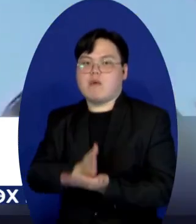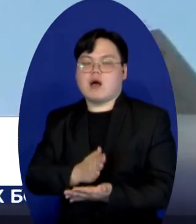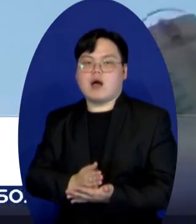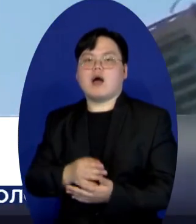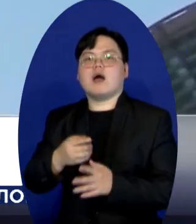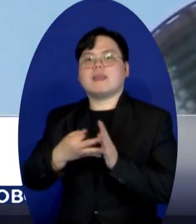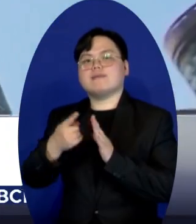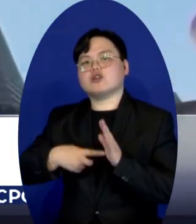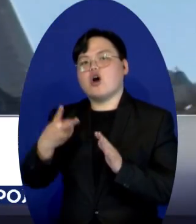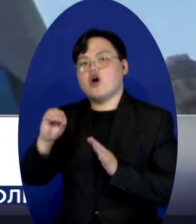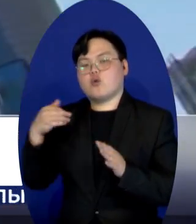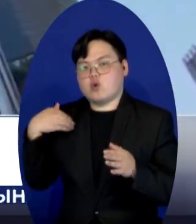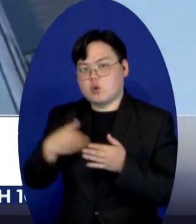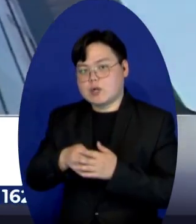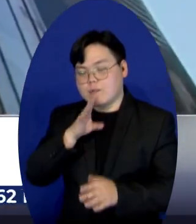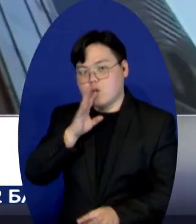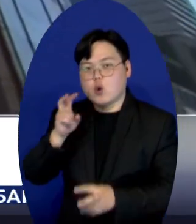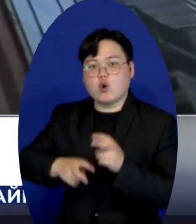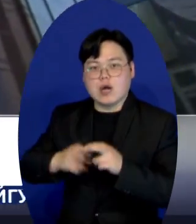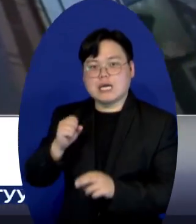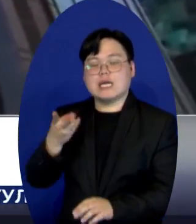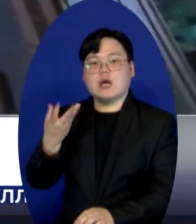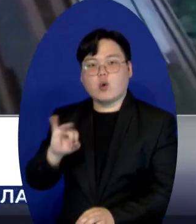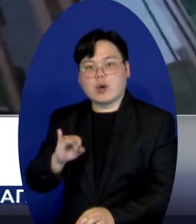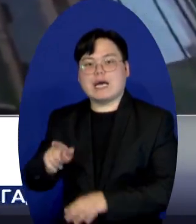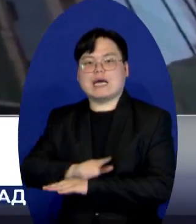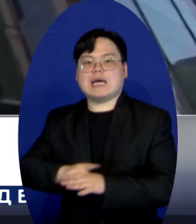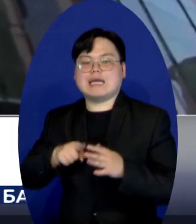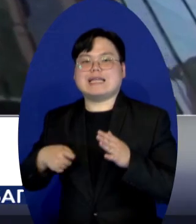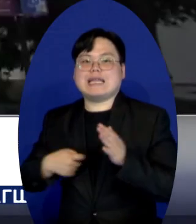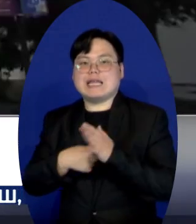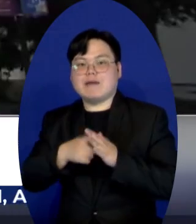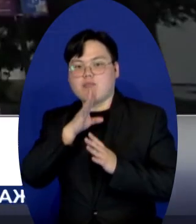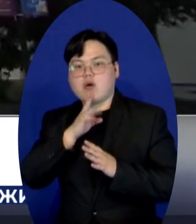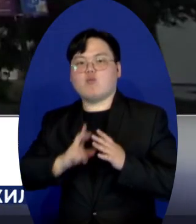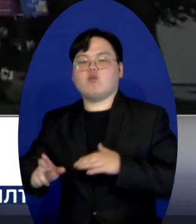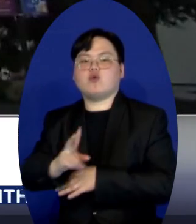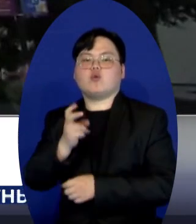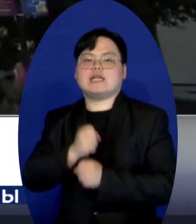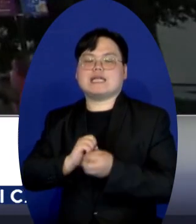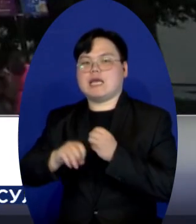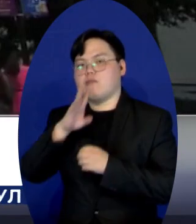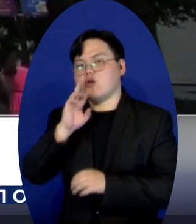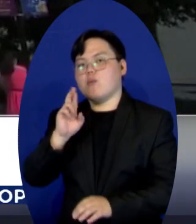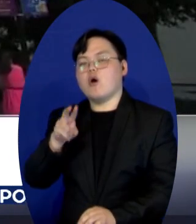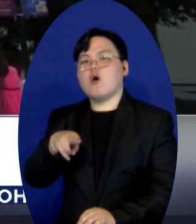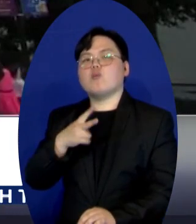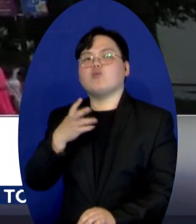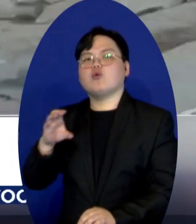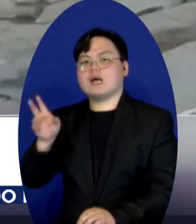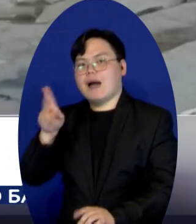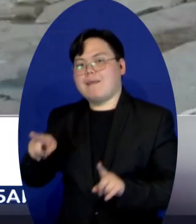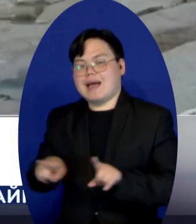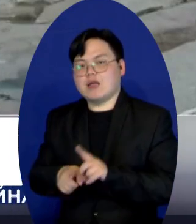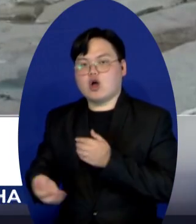хүртэл үргэлжлэх юм байна. Үйлдвэр аж ахуйн газруудад өргөнөөр үйлчлэхийн хязгаарлалтад тухайн бүс нутагт үйл ажиллагаа явуулдаг Японы бүс компаниуд ч мөн